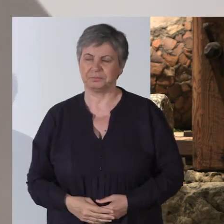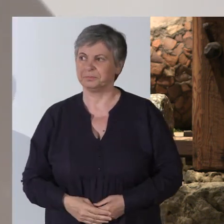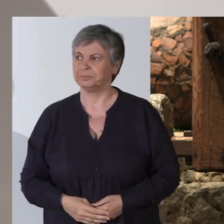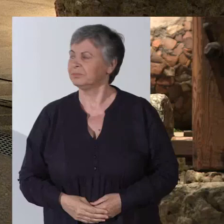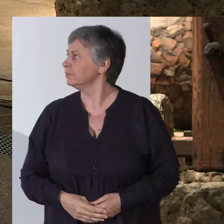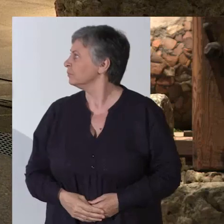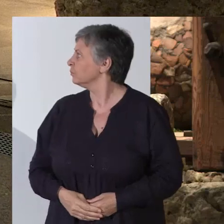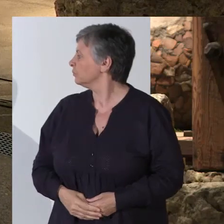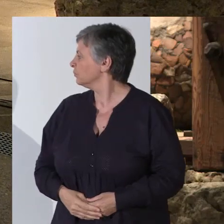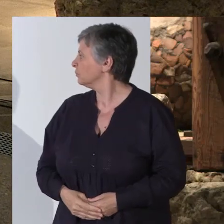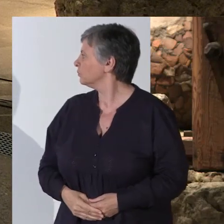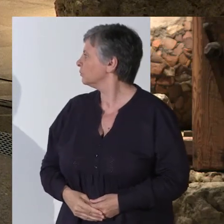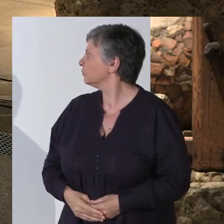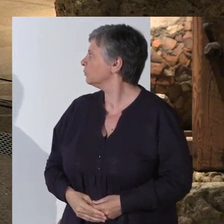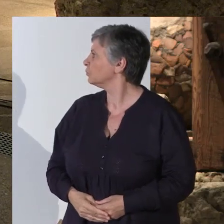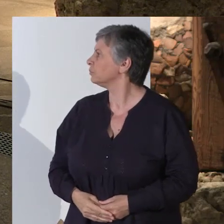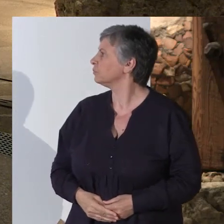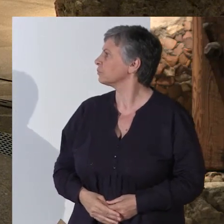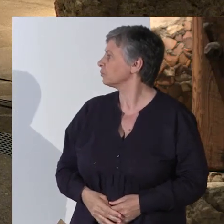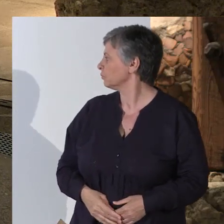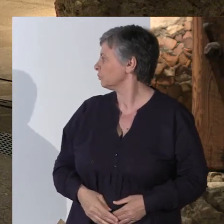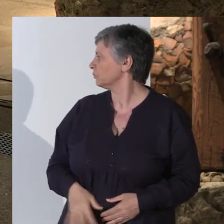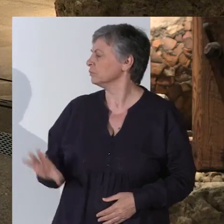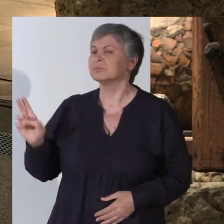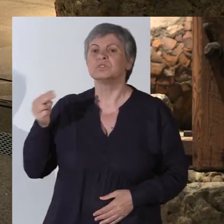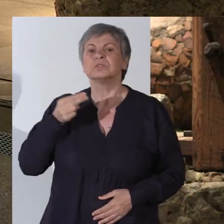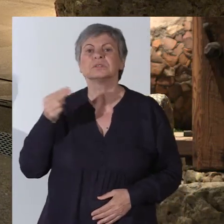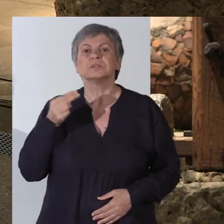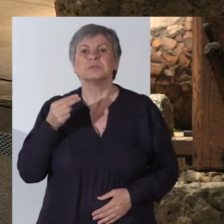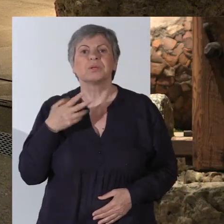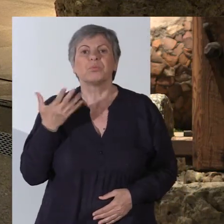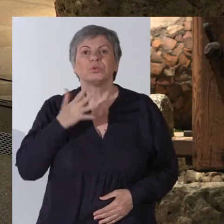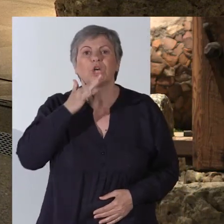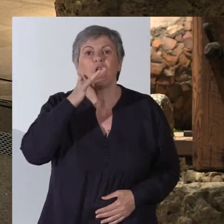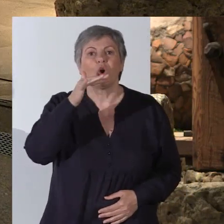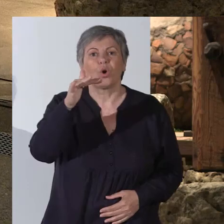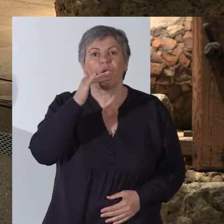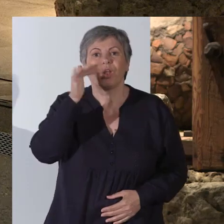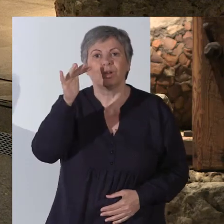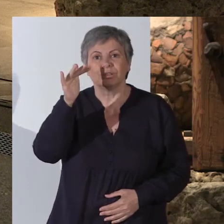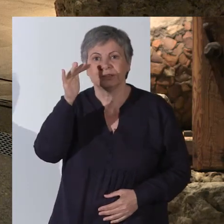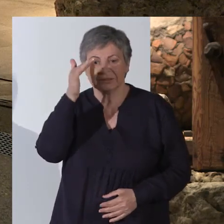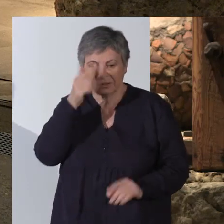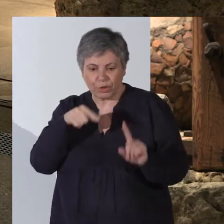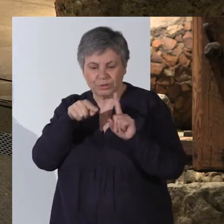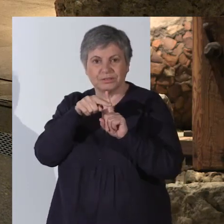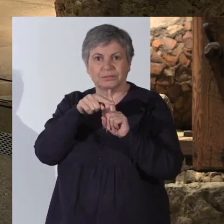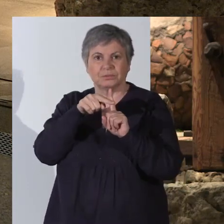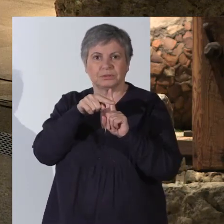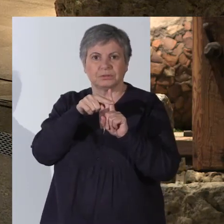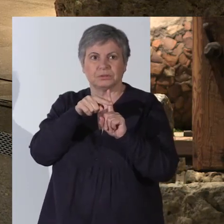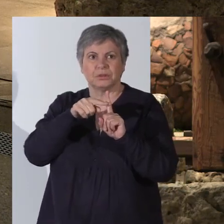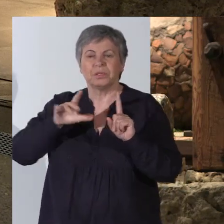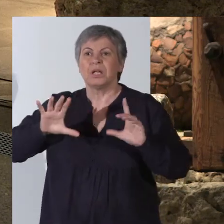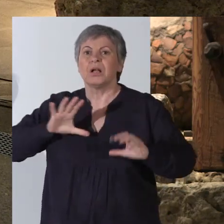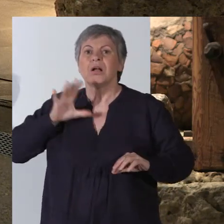όμως το θέμα για μας είναι πάντα πώς μπορεί η μία γλώσσα να συμπληρώσει την άλλη δηλαδή δεν θέλουμε